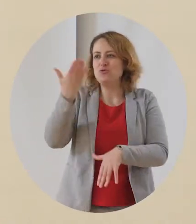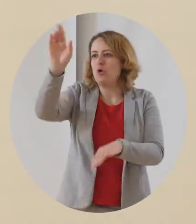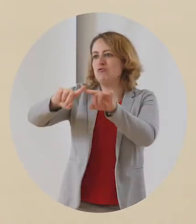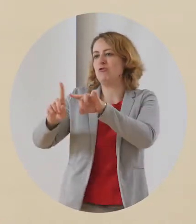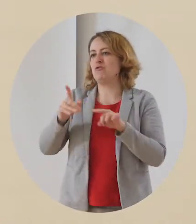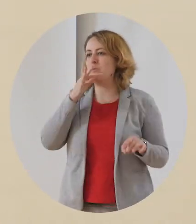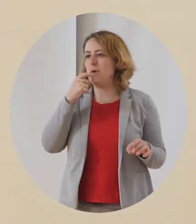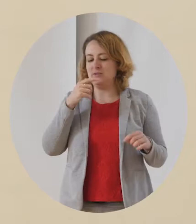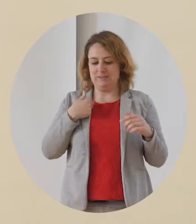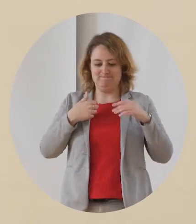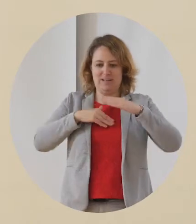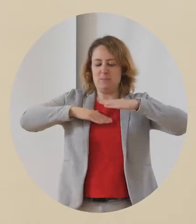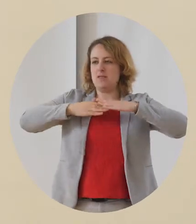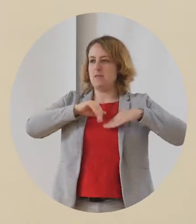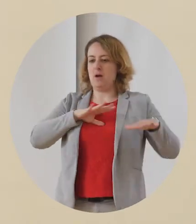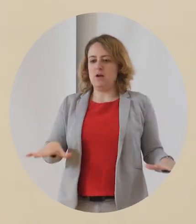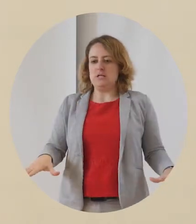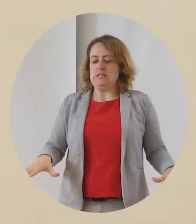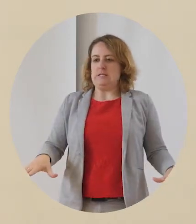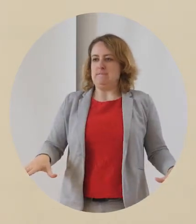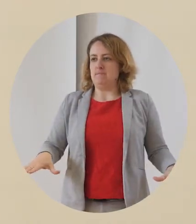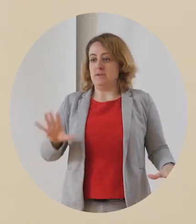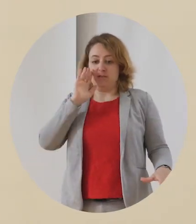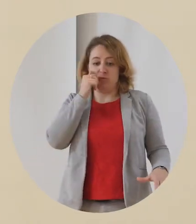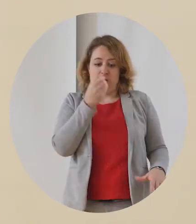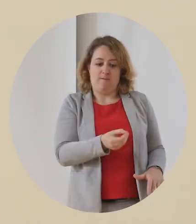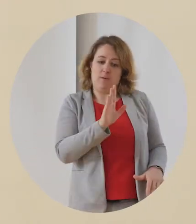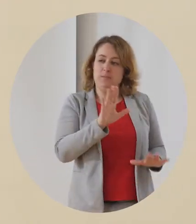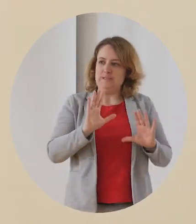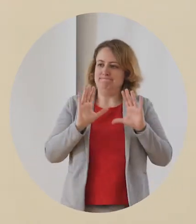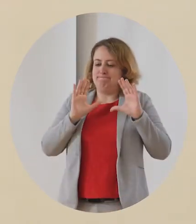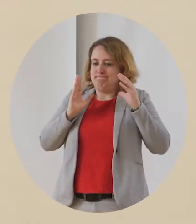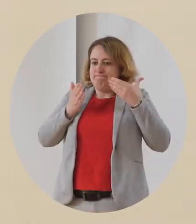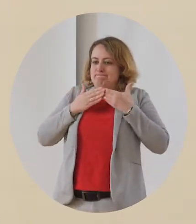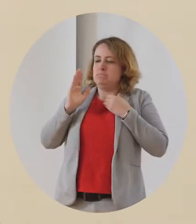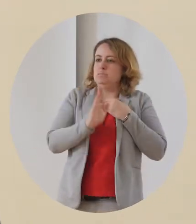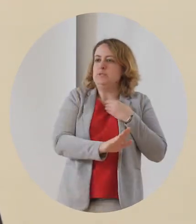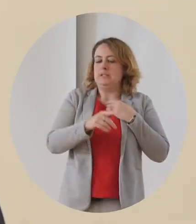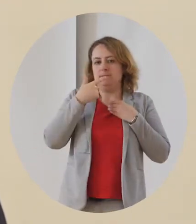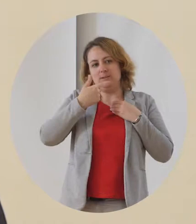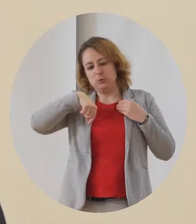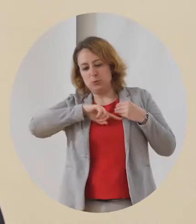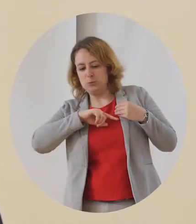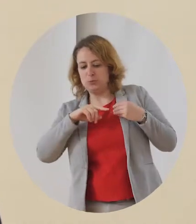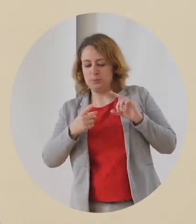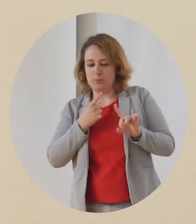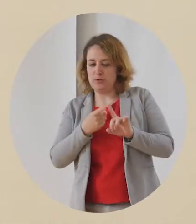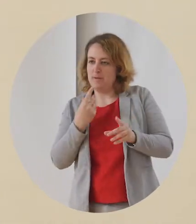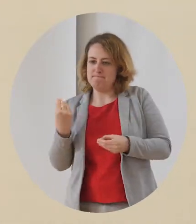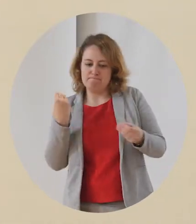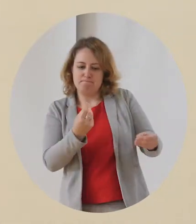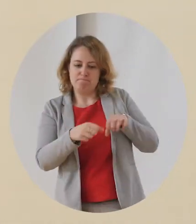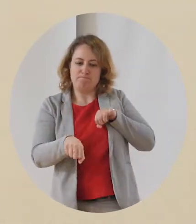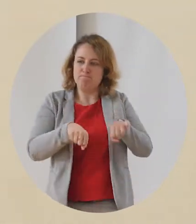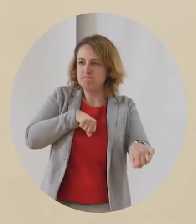au sens large, comme on l'a exprimé tout à l'heure, des enfants qui sont en repli et où là, il va vraiment falloir essayer de mettre en